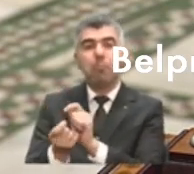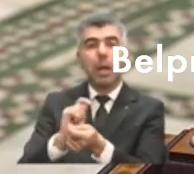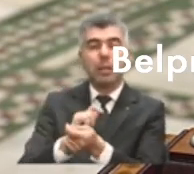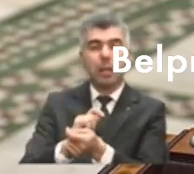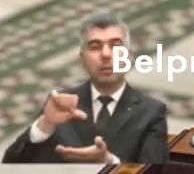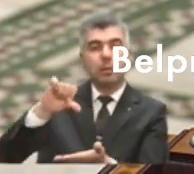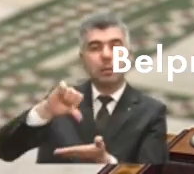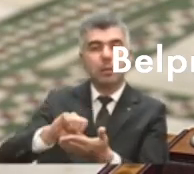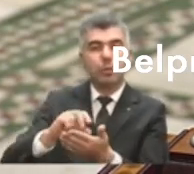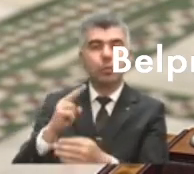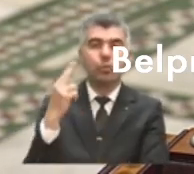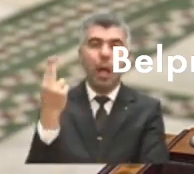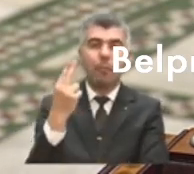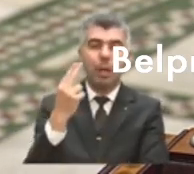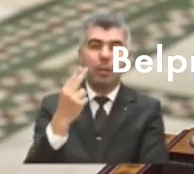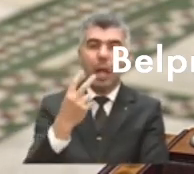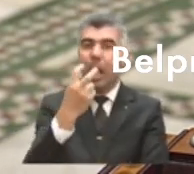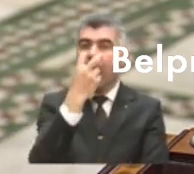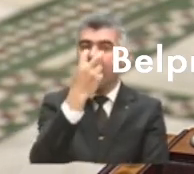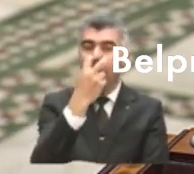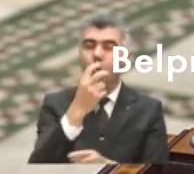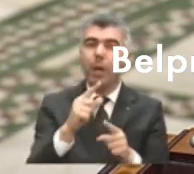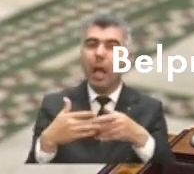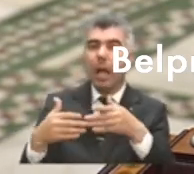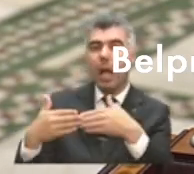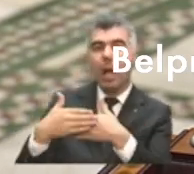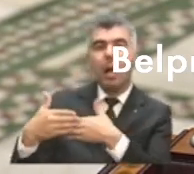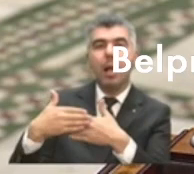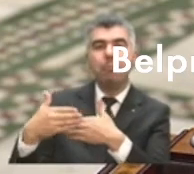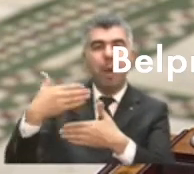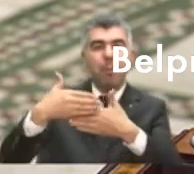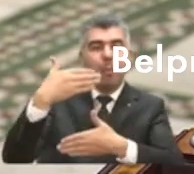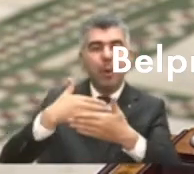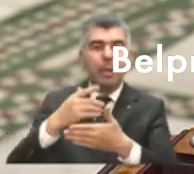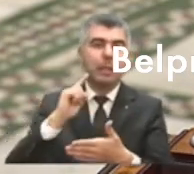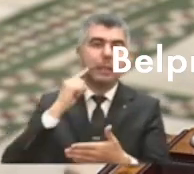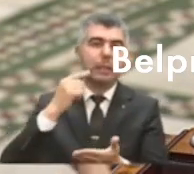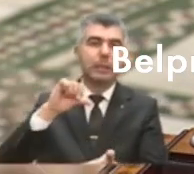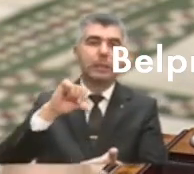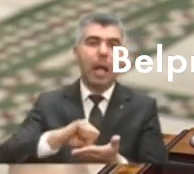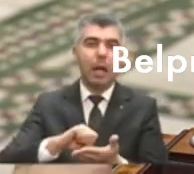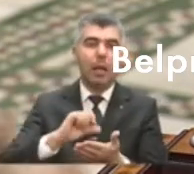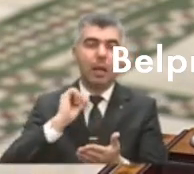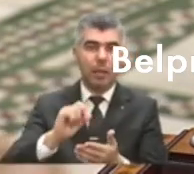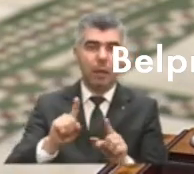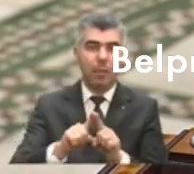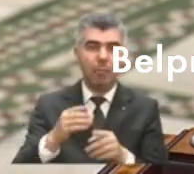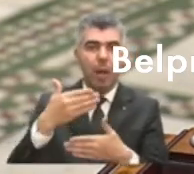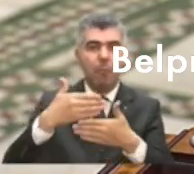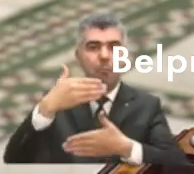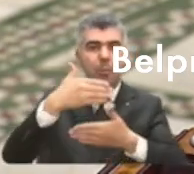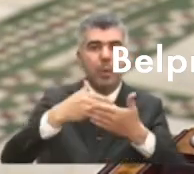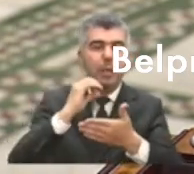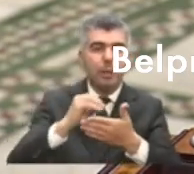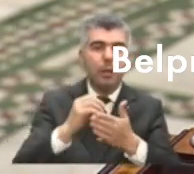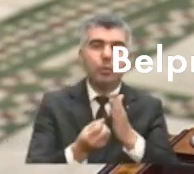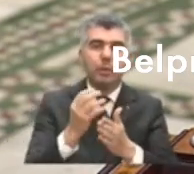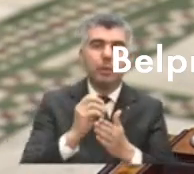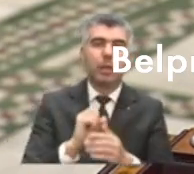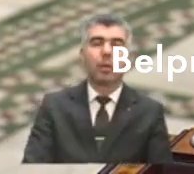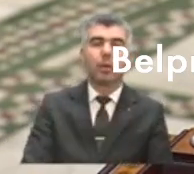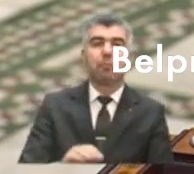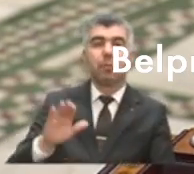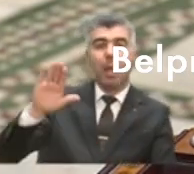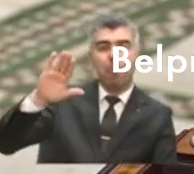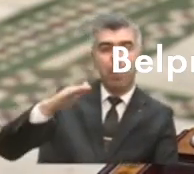مركز استشفائي جامعي. العيون ها هو قرب يسالي البناء ديالو، والدخلة مؤسسه محمد السادس اللي غادي تبني المركز الاستشفائي الجامعي. بني